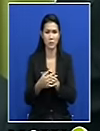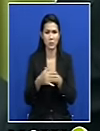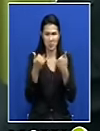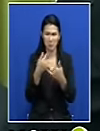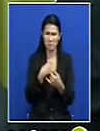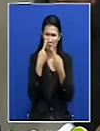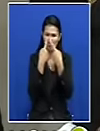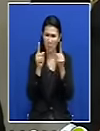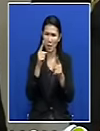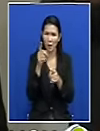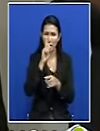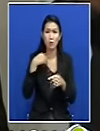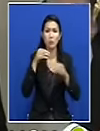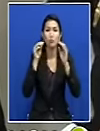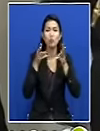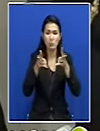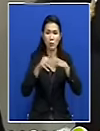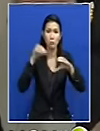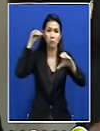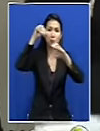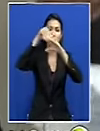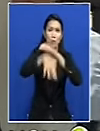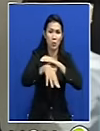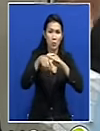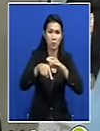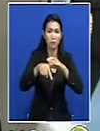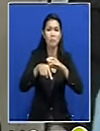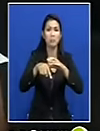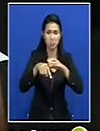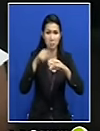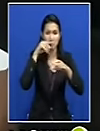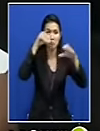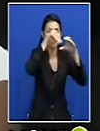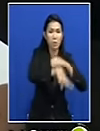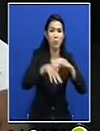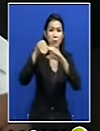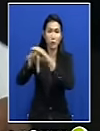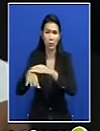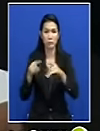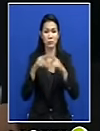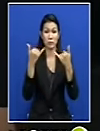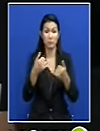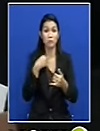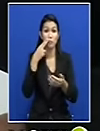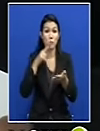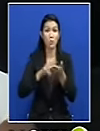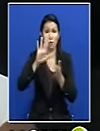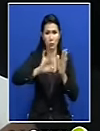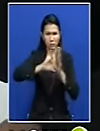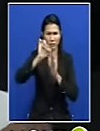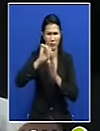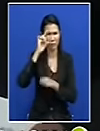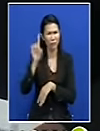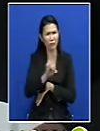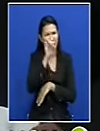เกตตรงที่ว่าใช้วิธีการหย่อนหลายๆฉบับลงไปรูปแบบแพทเทิร์นคล้ายๆกันทางเจ้าที่ไปรษณีย์ทางจังหวัดเชียงใหม่ก็สงสัยว่